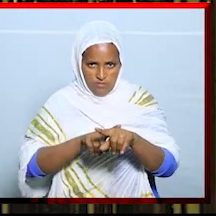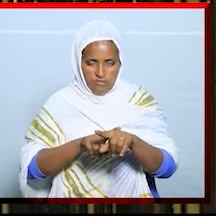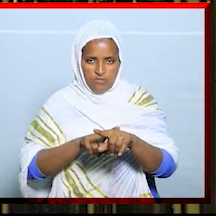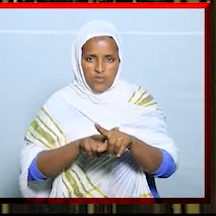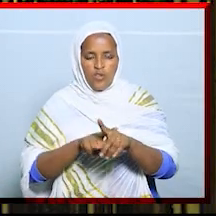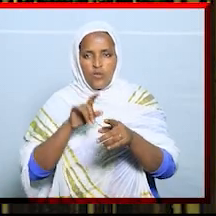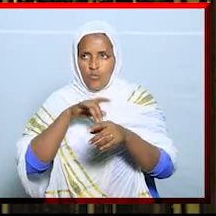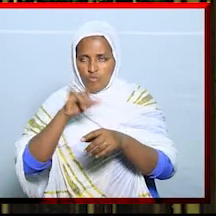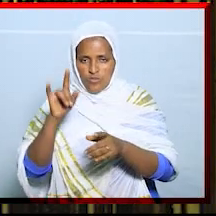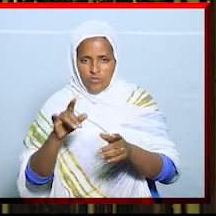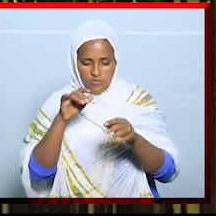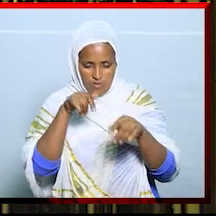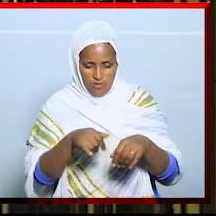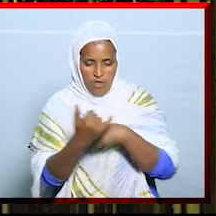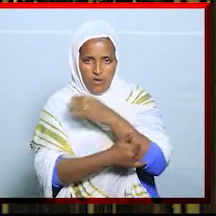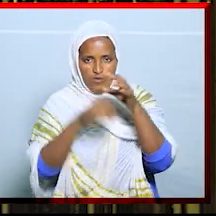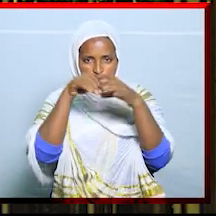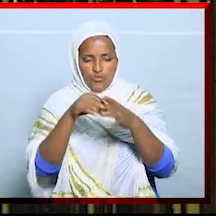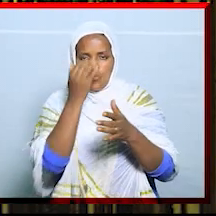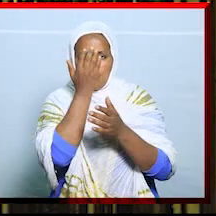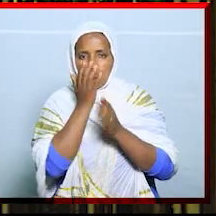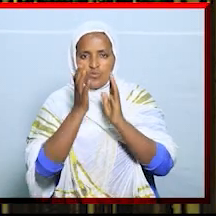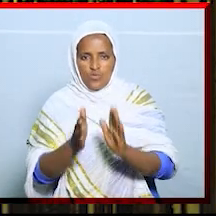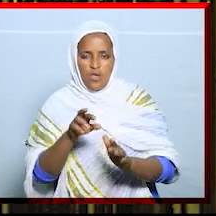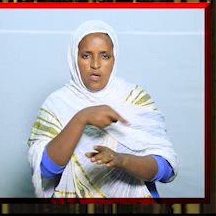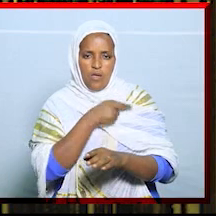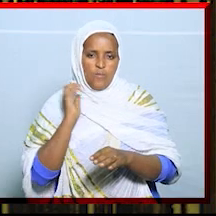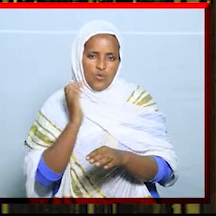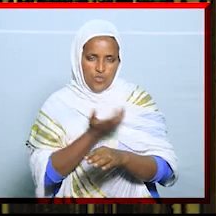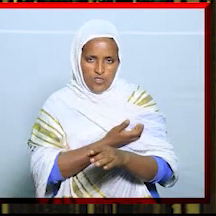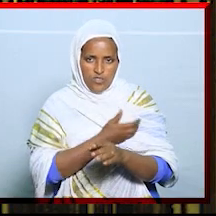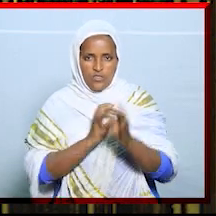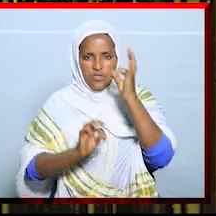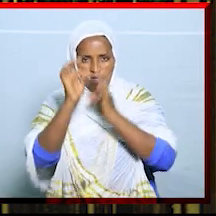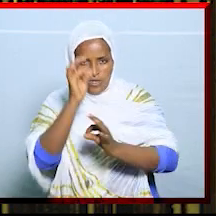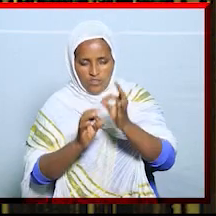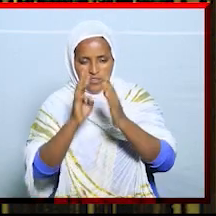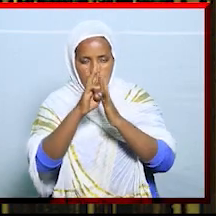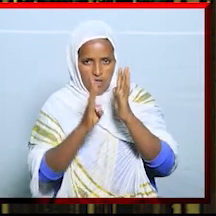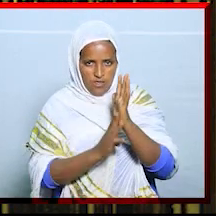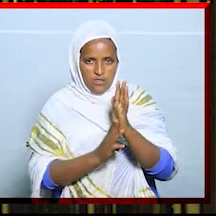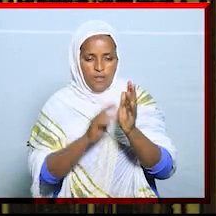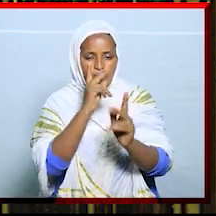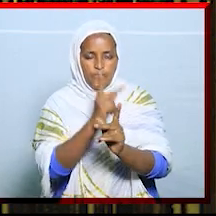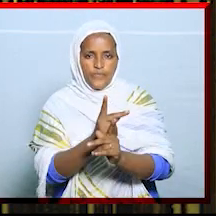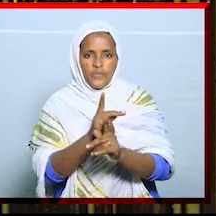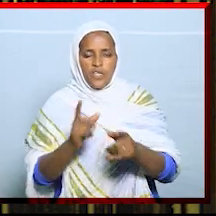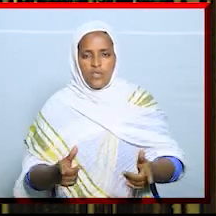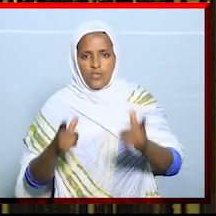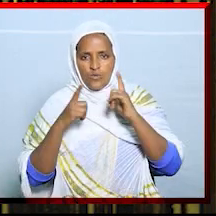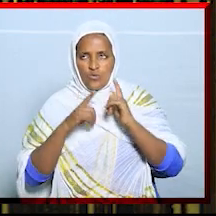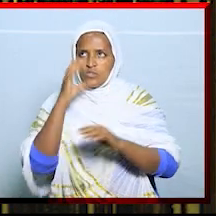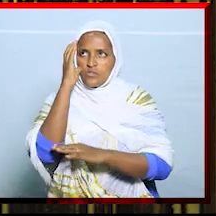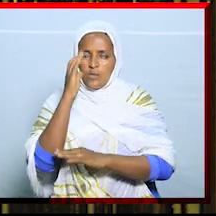ከዝግጅታችን ተመልሰናል። በውጭም ይሁን በሀገር ውስጥ የምንገኝ ኦርቶዶክሳውያን ሃይማኖታችንን ትውፊታችንን ስርዓታችንን